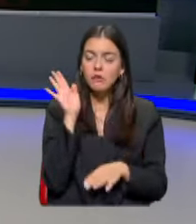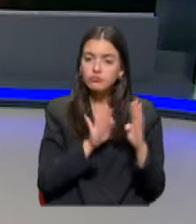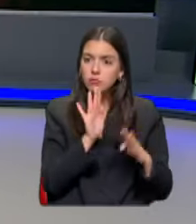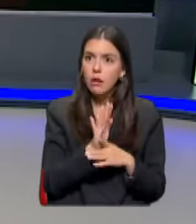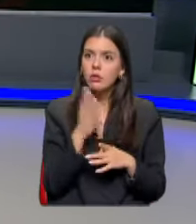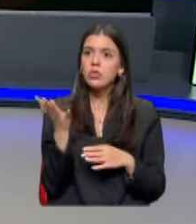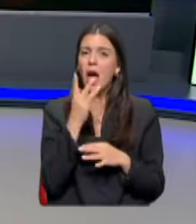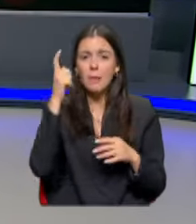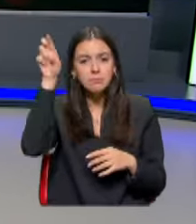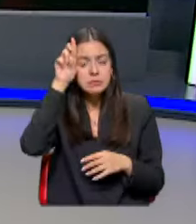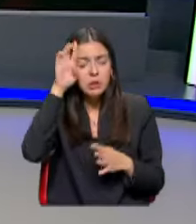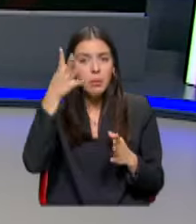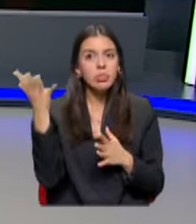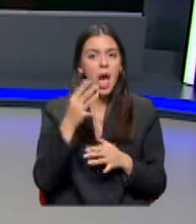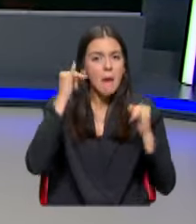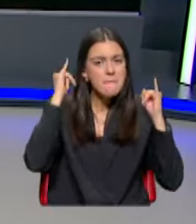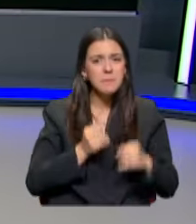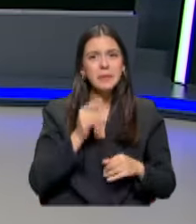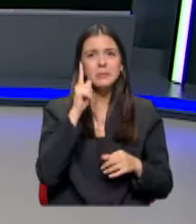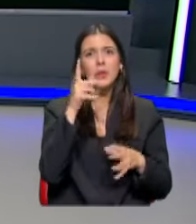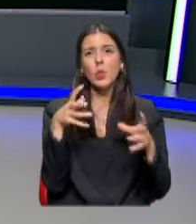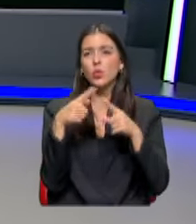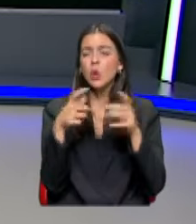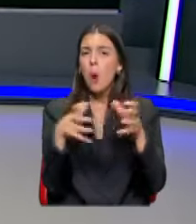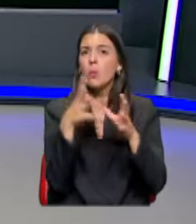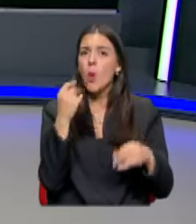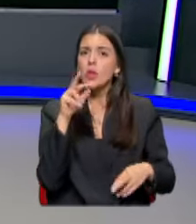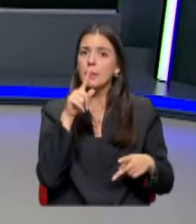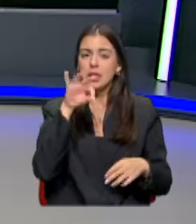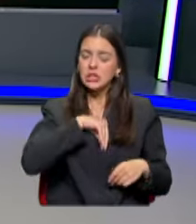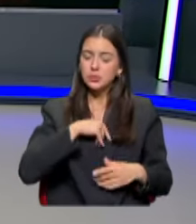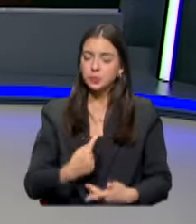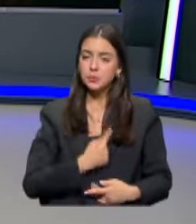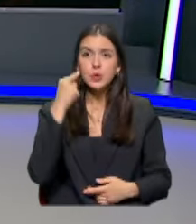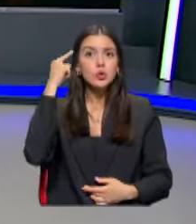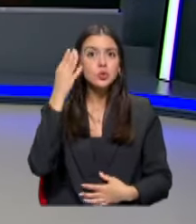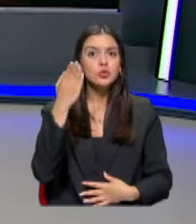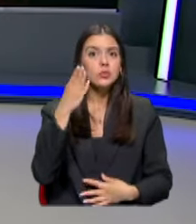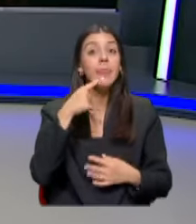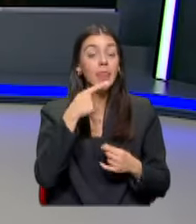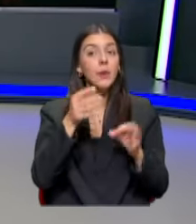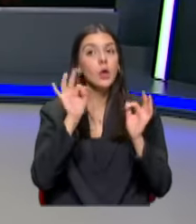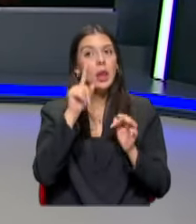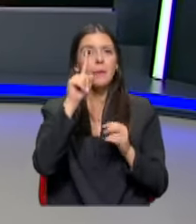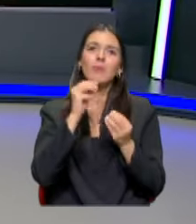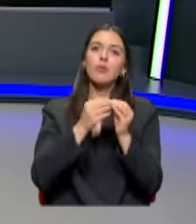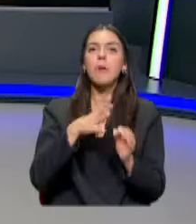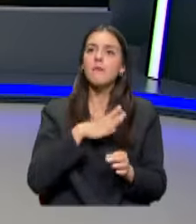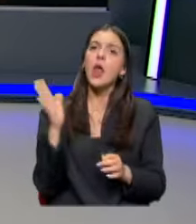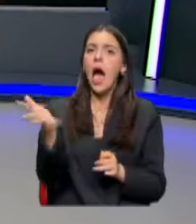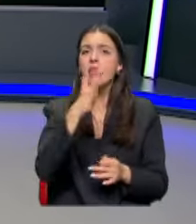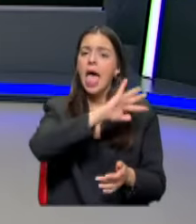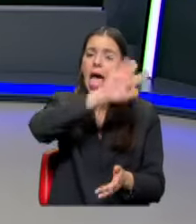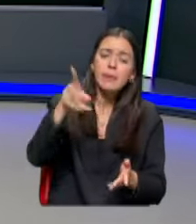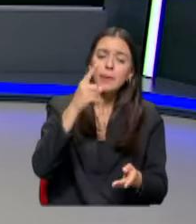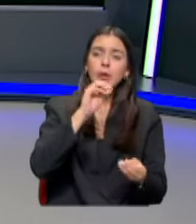şiddetli, daha psikopat, daha cani bir topluma dönüştük diye belki de içinizden geçirdiniz. Demek ki öyle hadi bir sorun var o zaman kökten